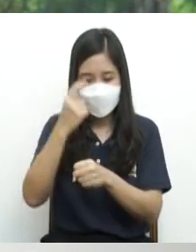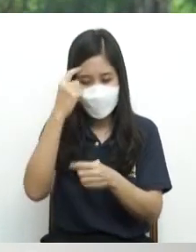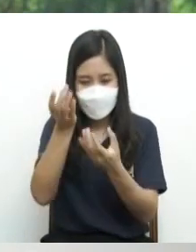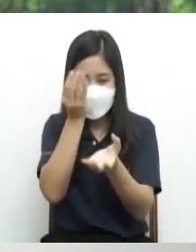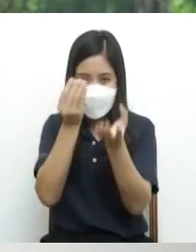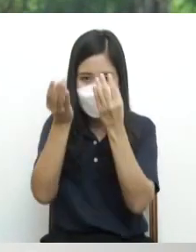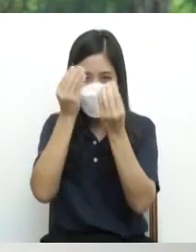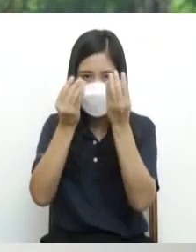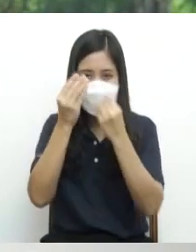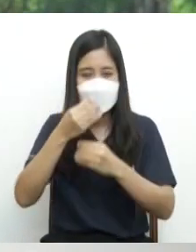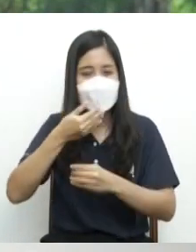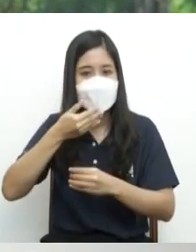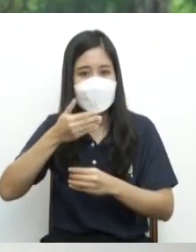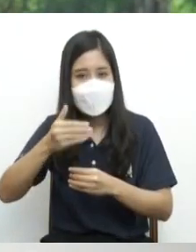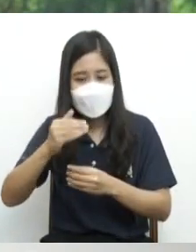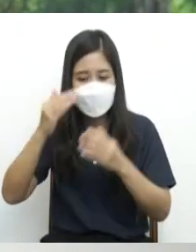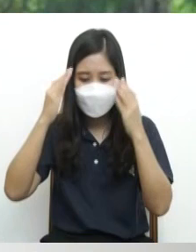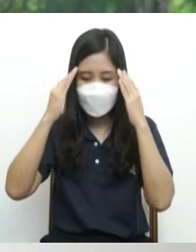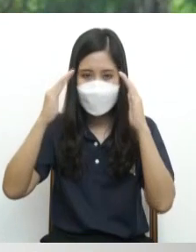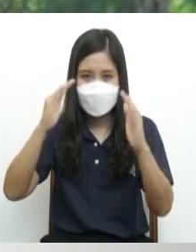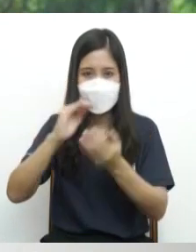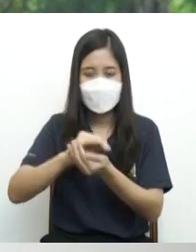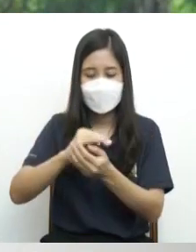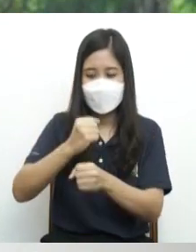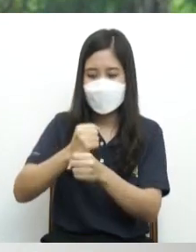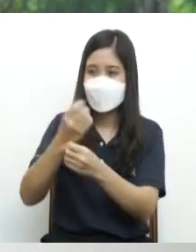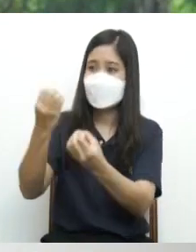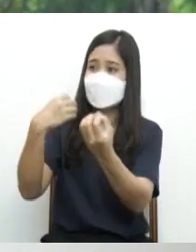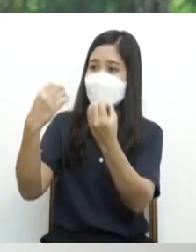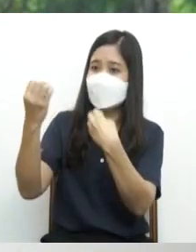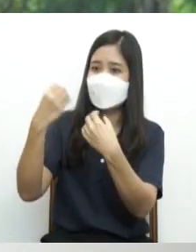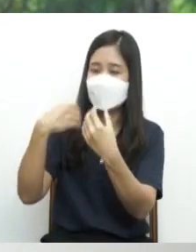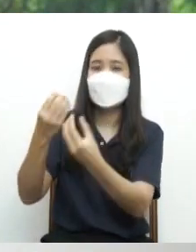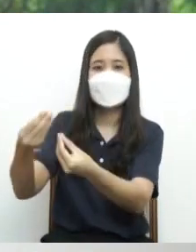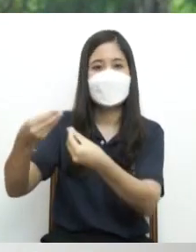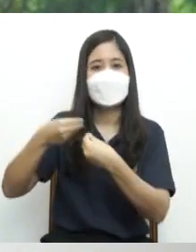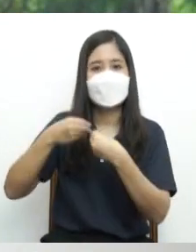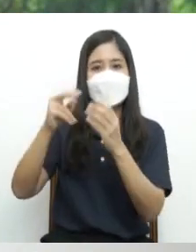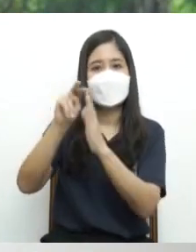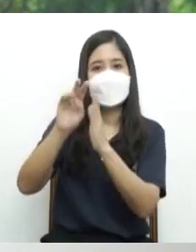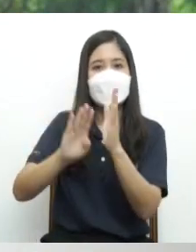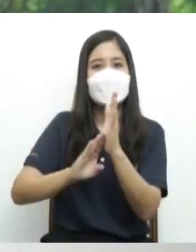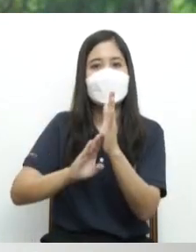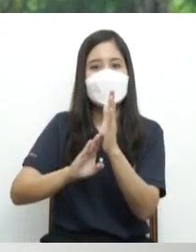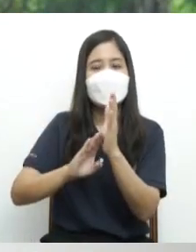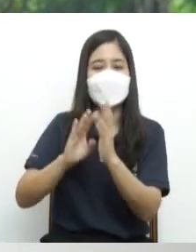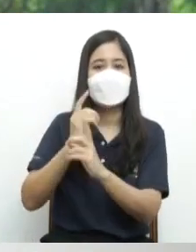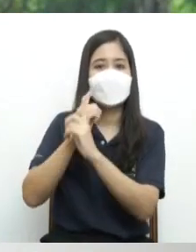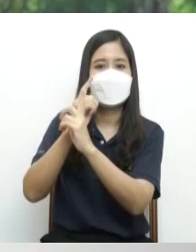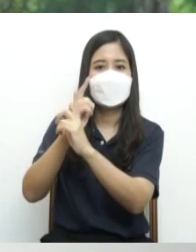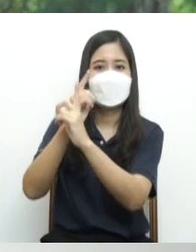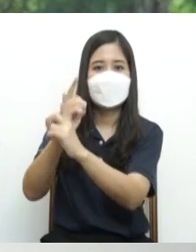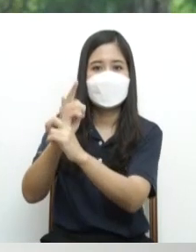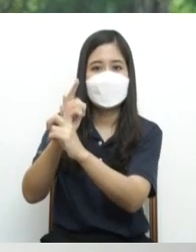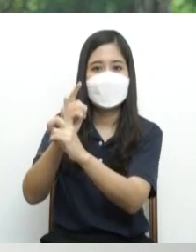ถึงการปรับบทบาทตามภารกิจหน้าที่ที่ได้รับมอบหมายนะคะแล้วก็ที่สำคัญปฏิบัติงานตามนโยบายของผู้บังคับบัญชาค่ะนึกคอนเซปต์ได้อย่างหนึ่